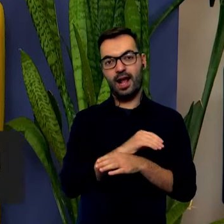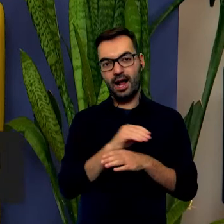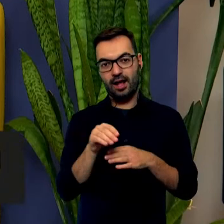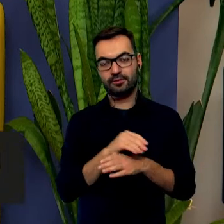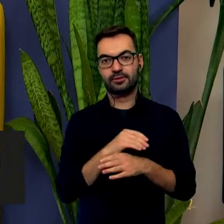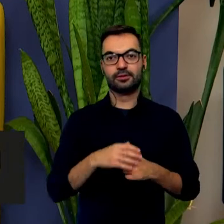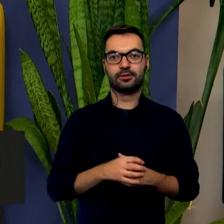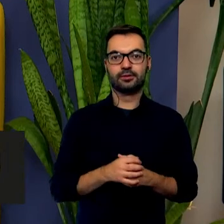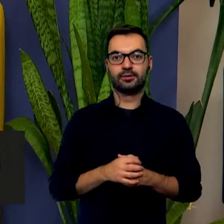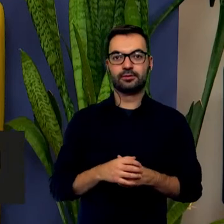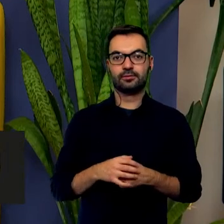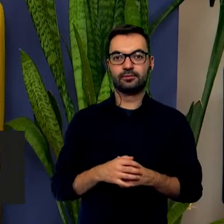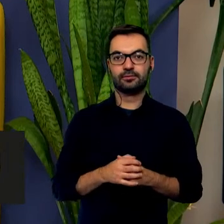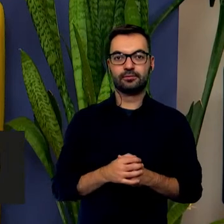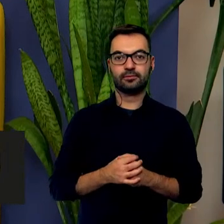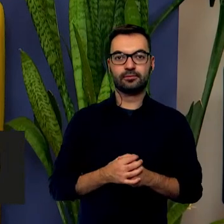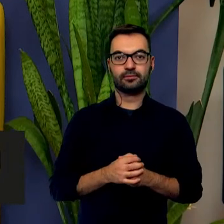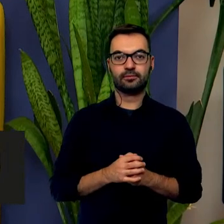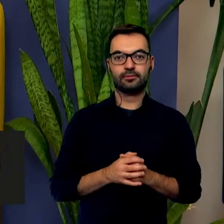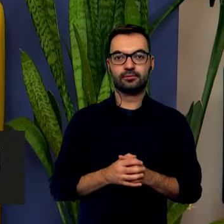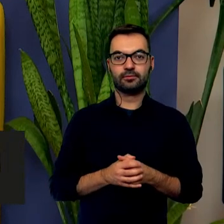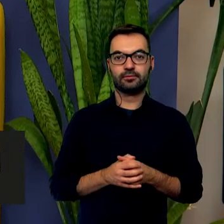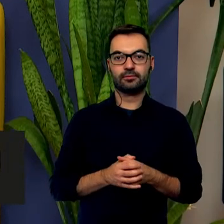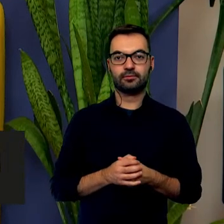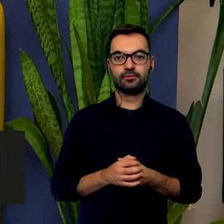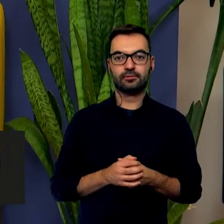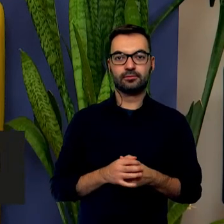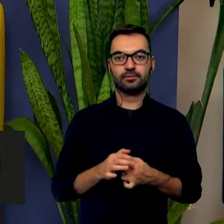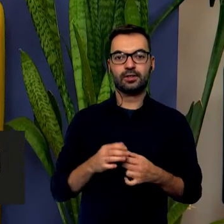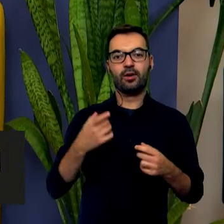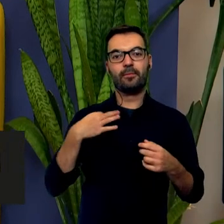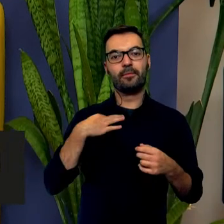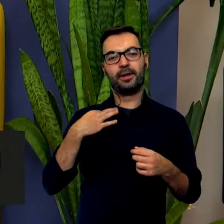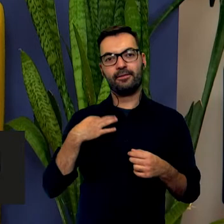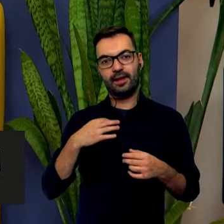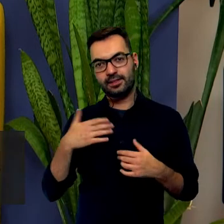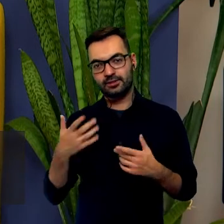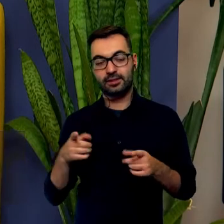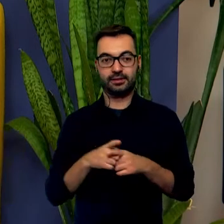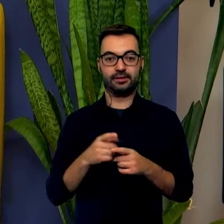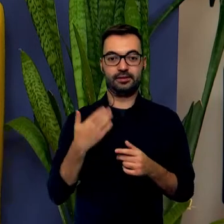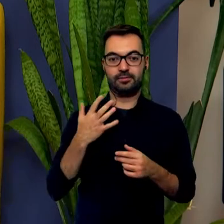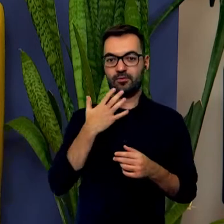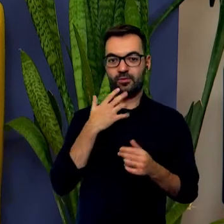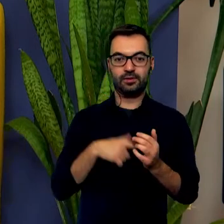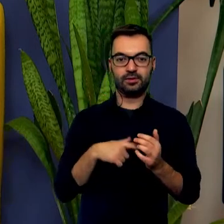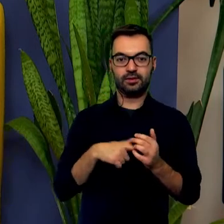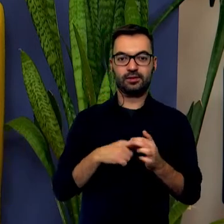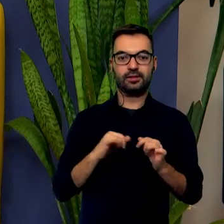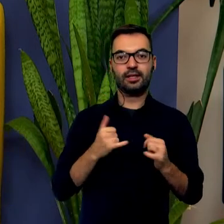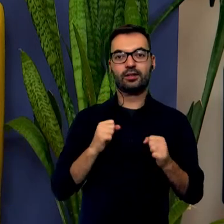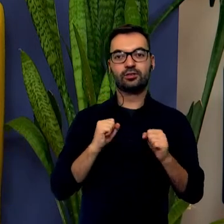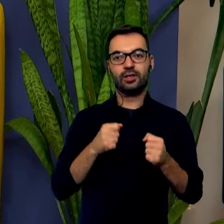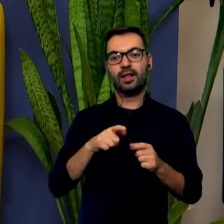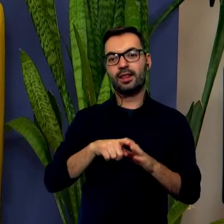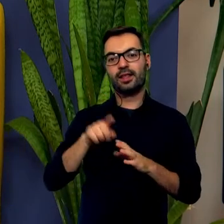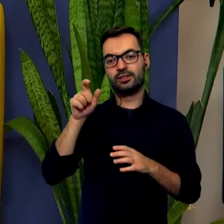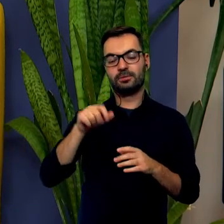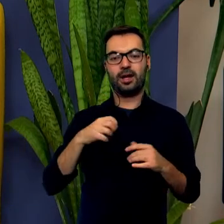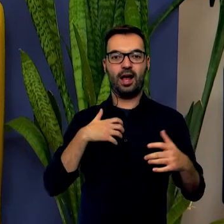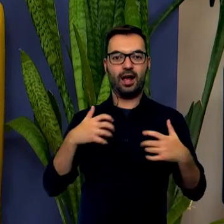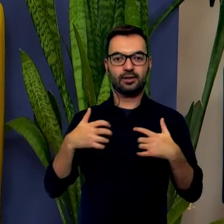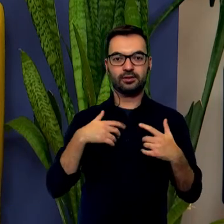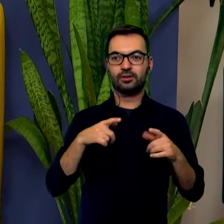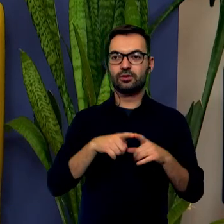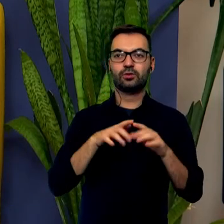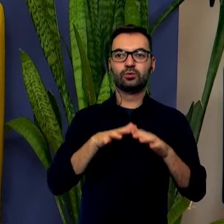i o tym od strony osobistej i o tym, jak to teraz też wspomniałeś, o tym, jak to działa na ciebie jako na aktora,